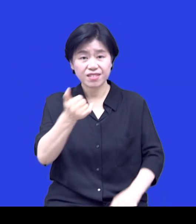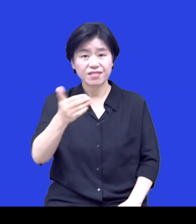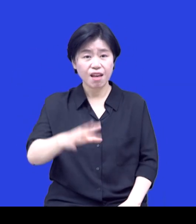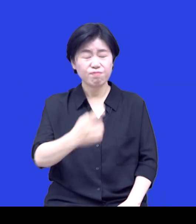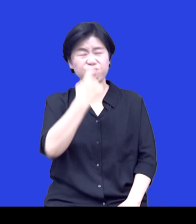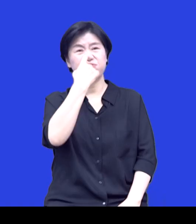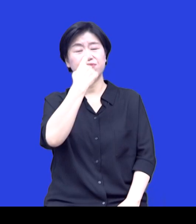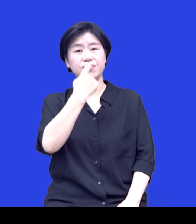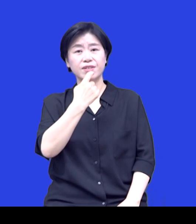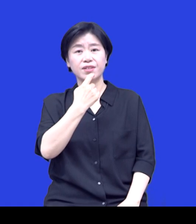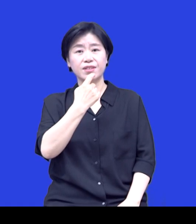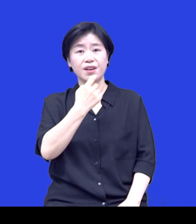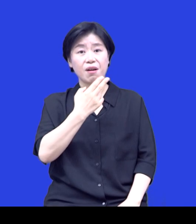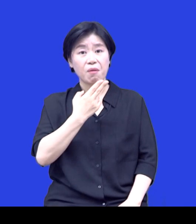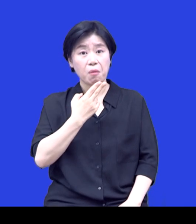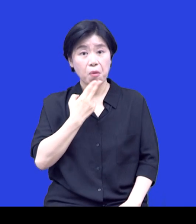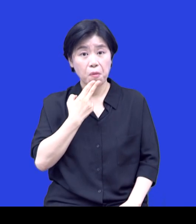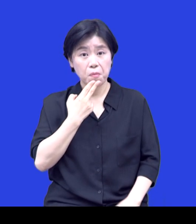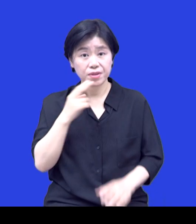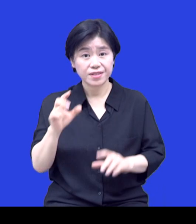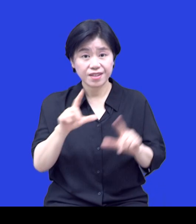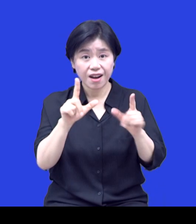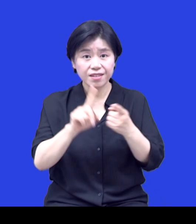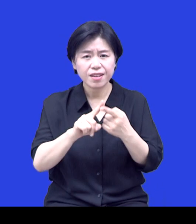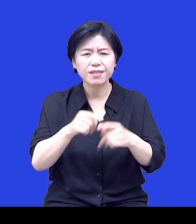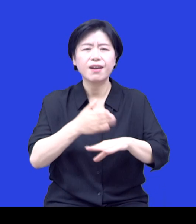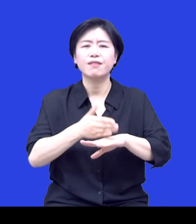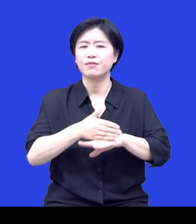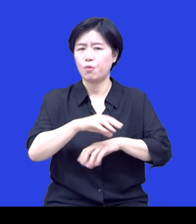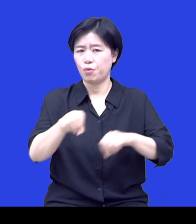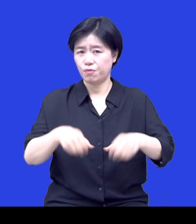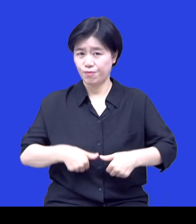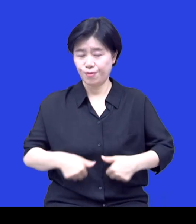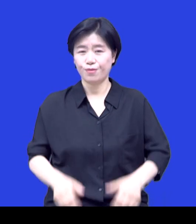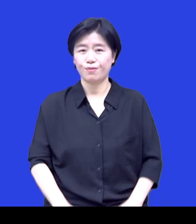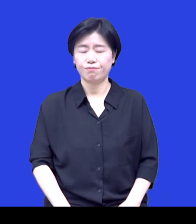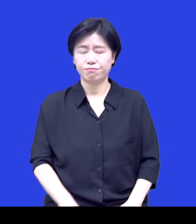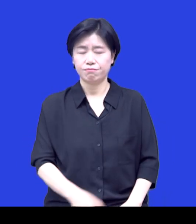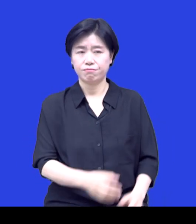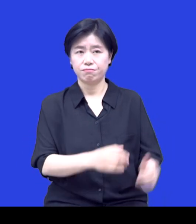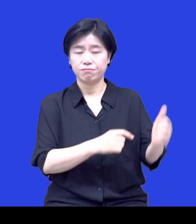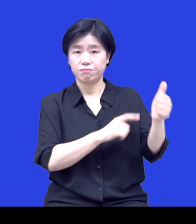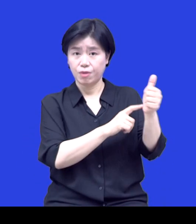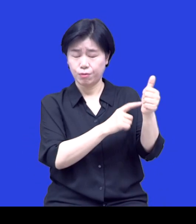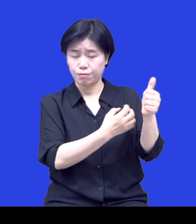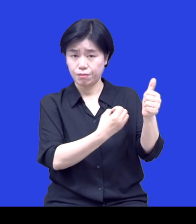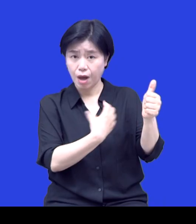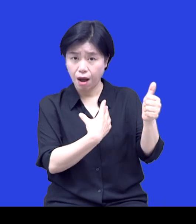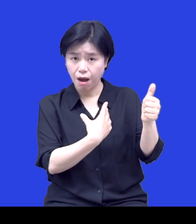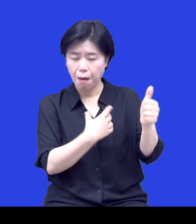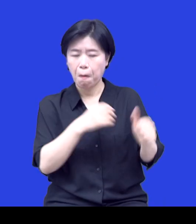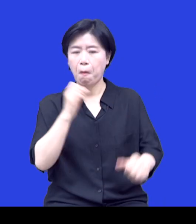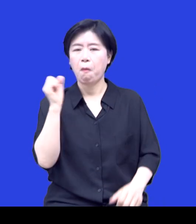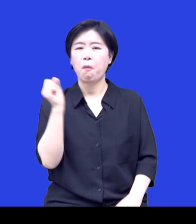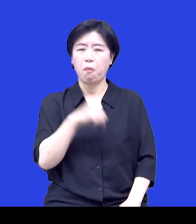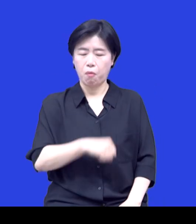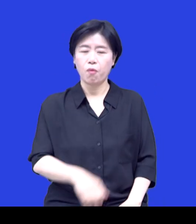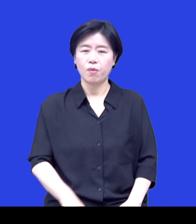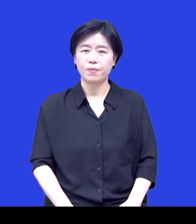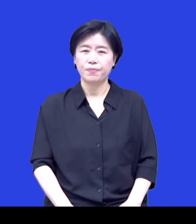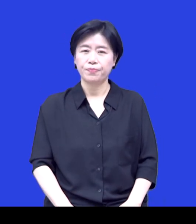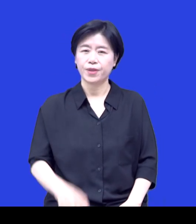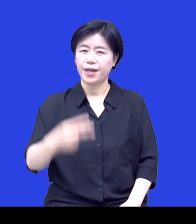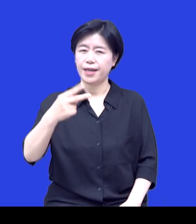거기에 대해서 맞아. 감사할 줄 알아야 된다 그러면서 제가 딱 보니까 제가 다윗